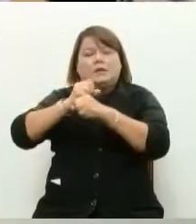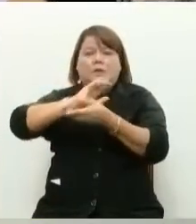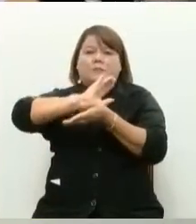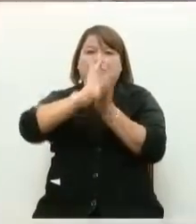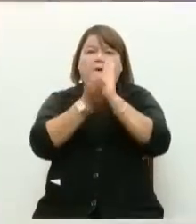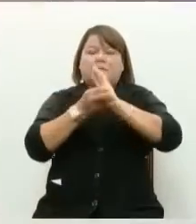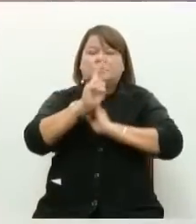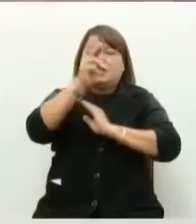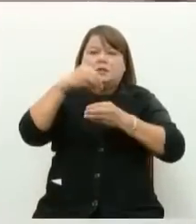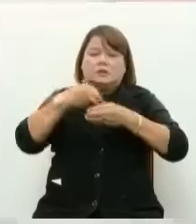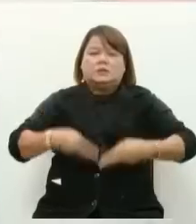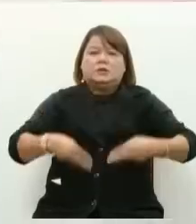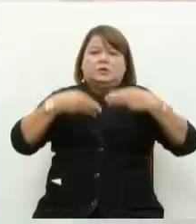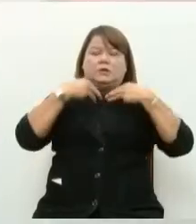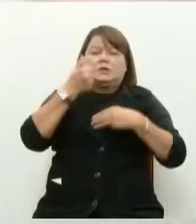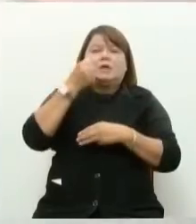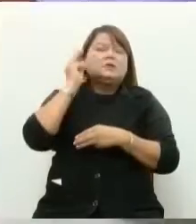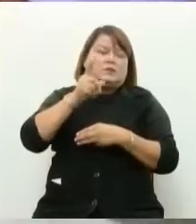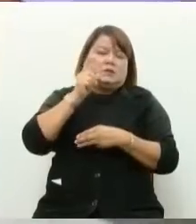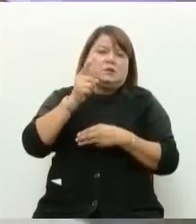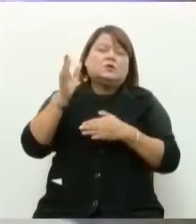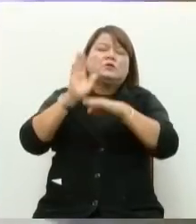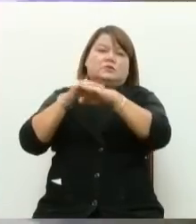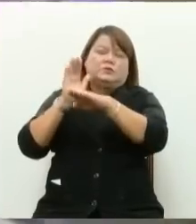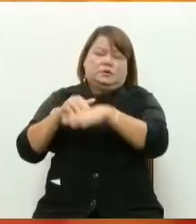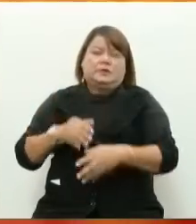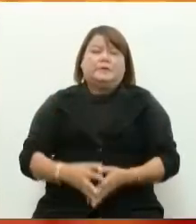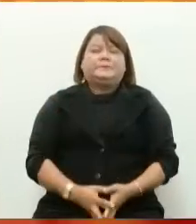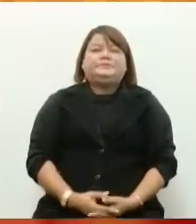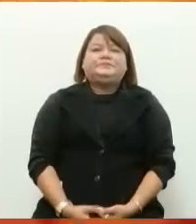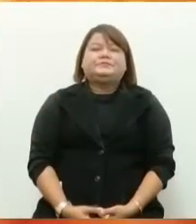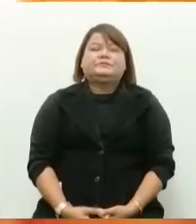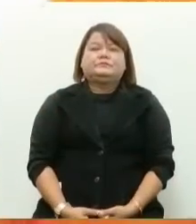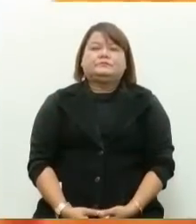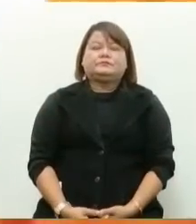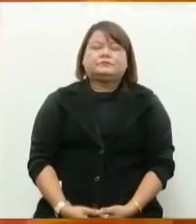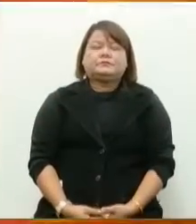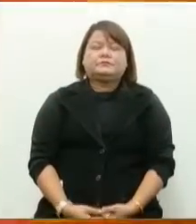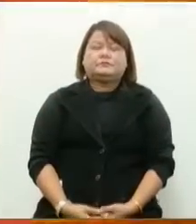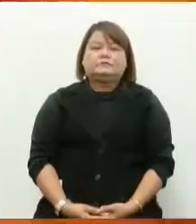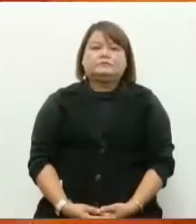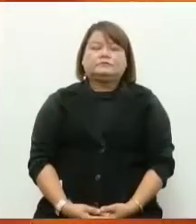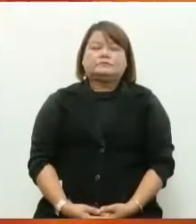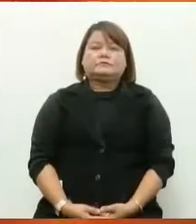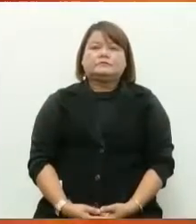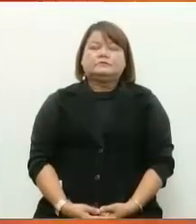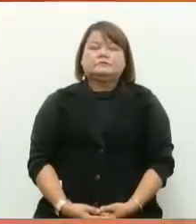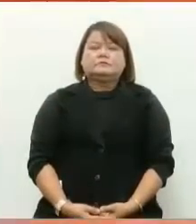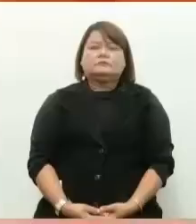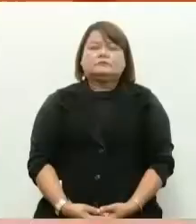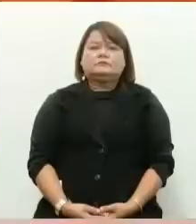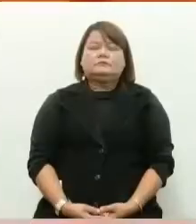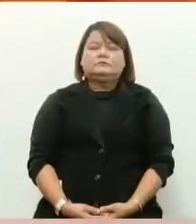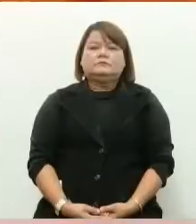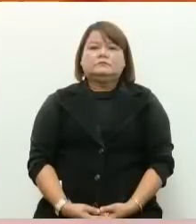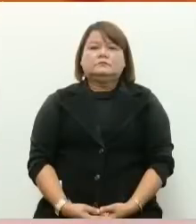ชีวิตประจำวันได้จริงๆค่ะขอเชิญชวนนะคะ พระส ั มมาสัมพุทธเจ้าพระองค์ต้องมีบารมีถึงสิ่งศักดิ์สิ